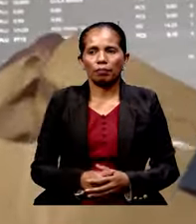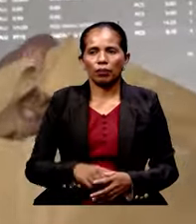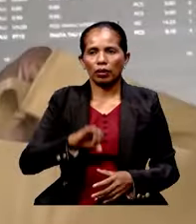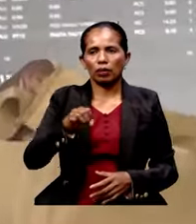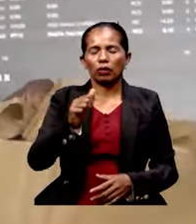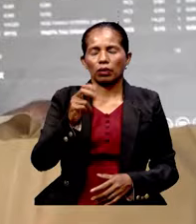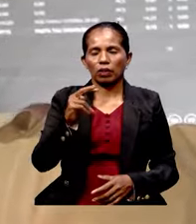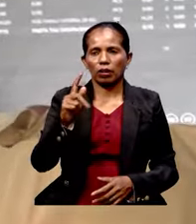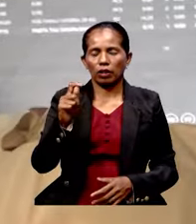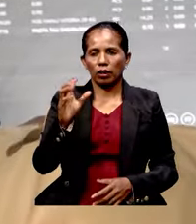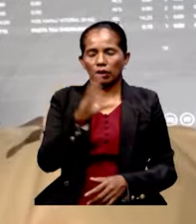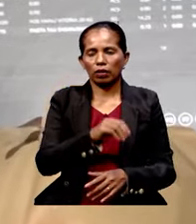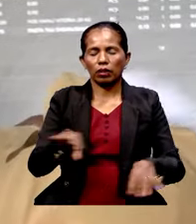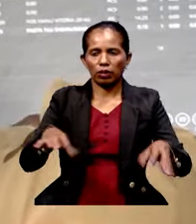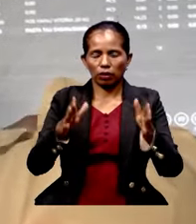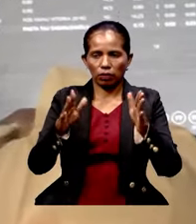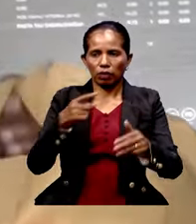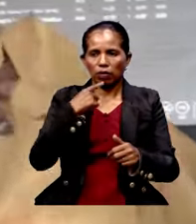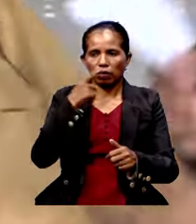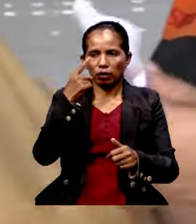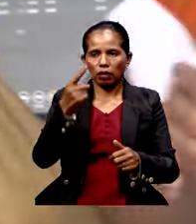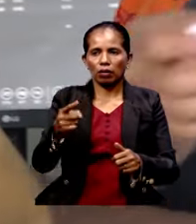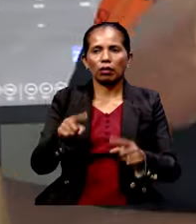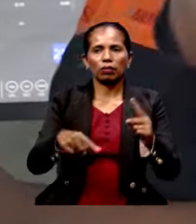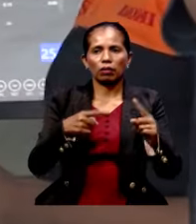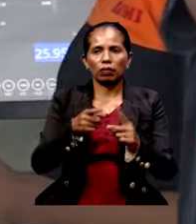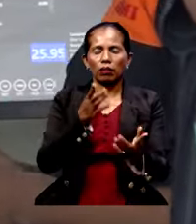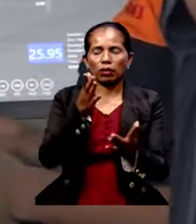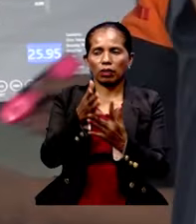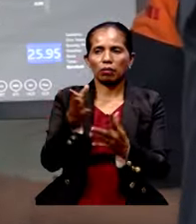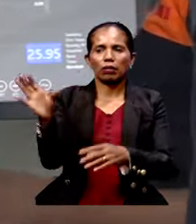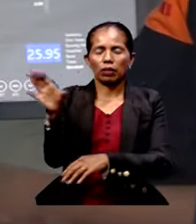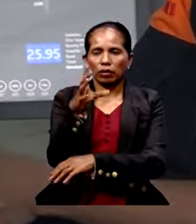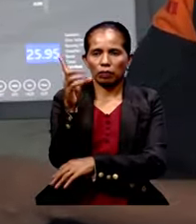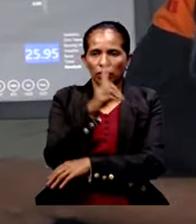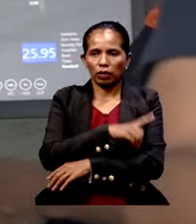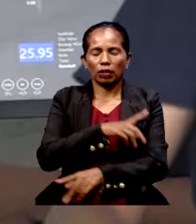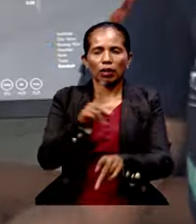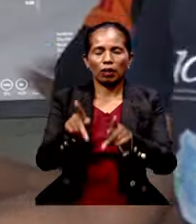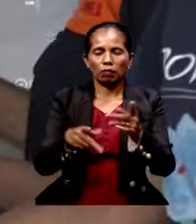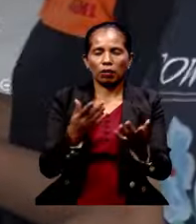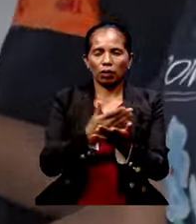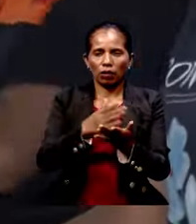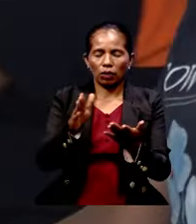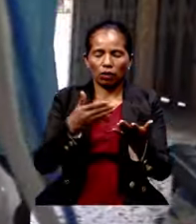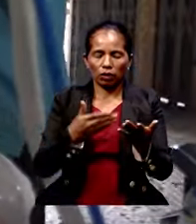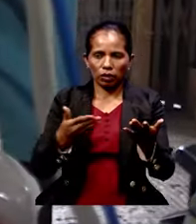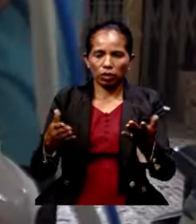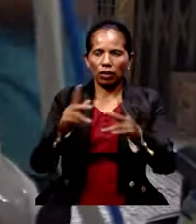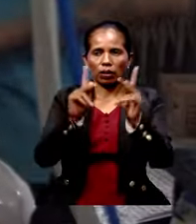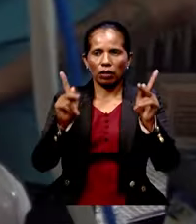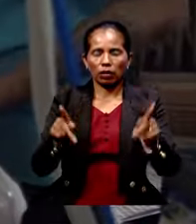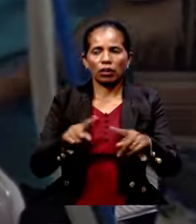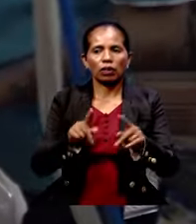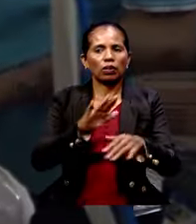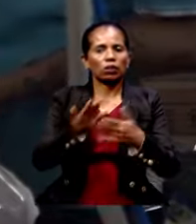da Silva hanesan trabalhador loza haktuir, banyira tama baloron bot Natal ema barak maksosa sasan ia loza,